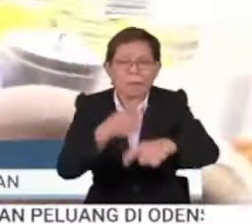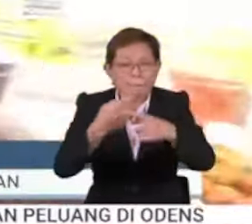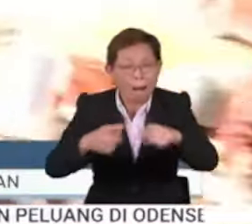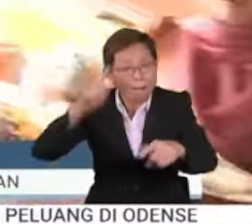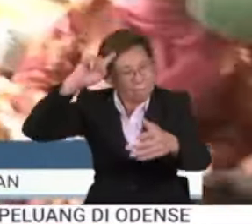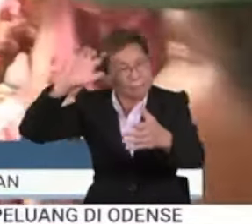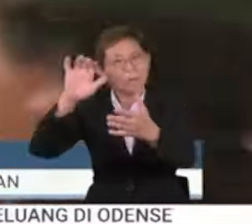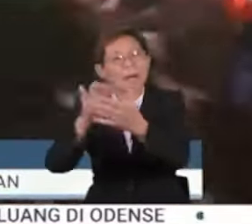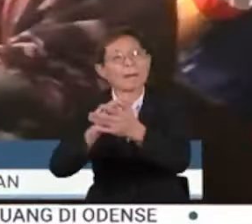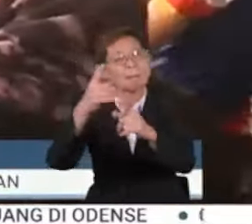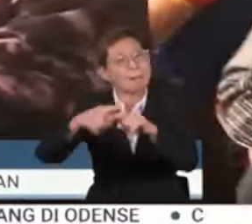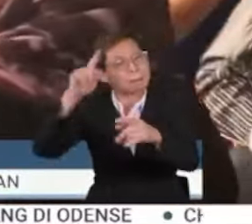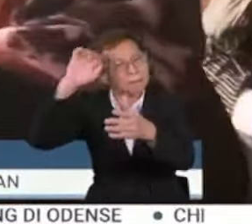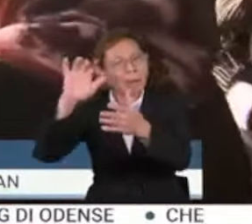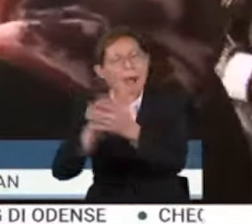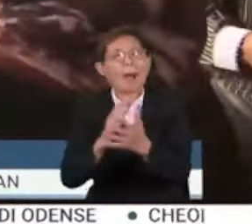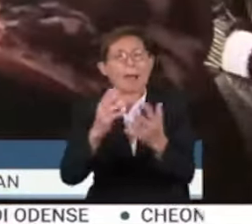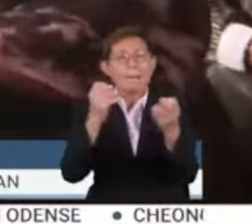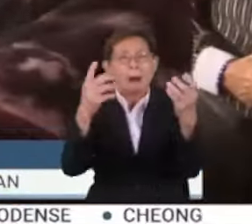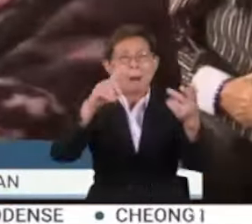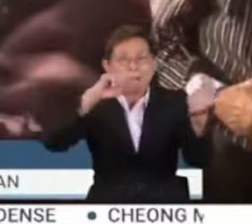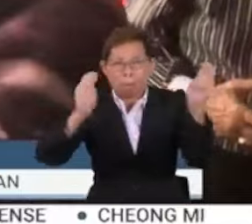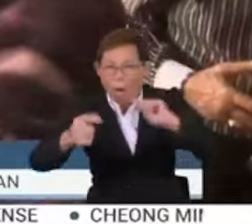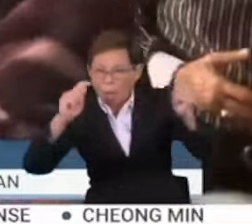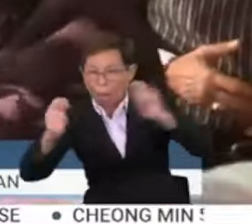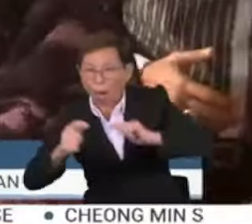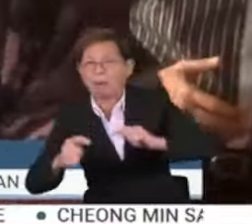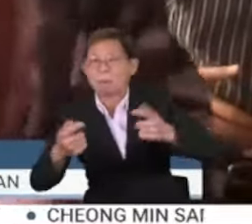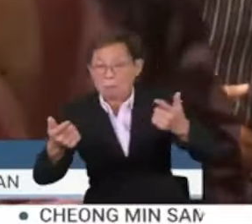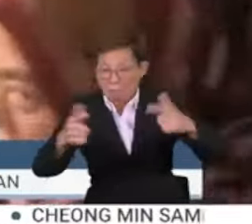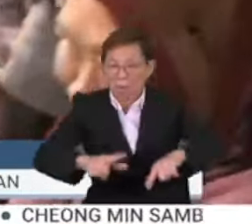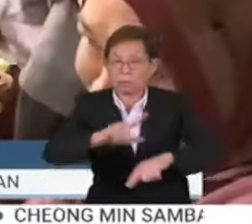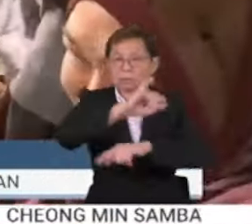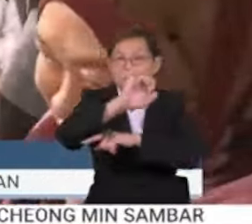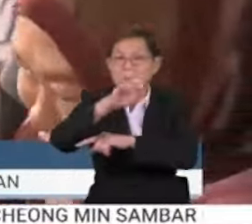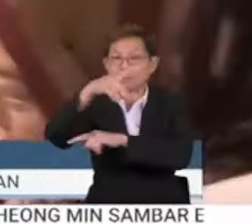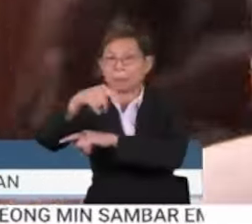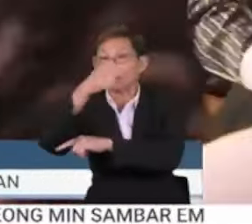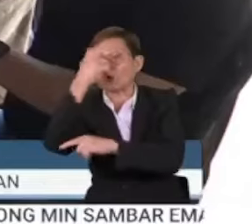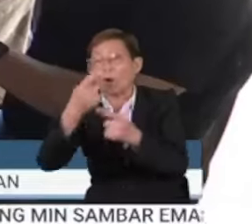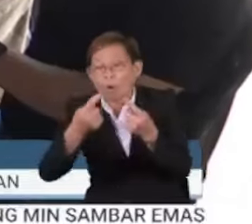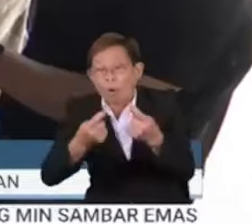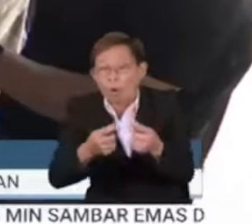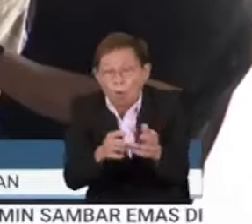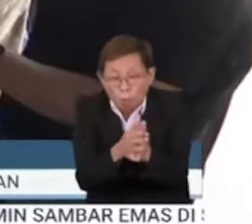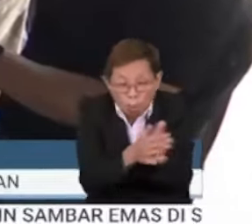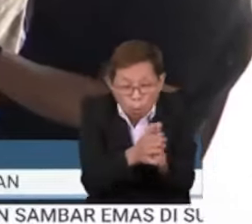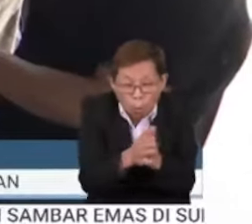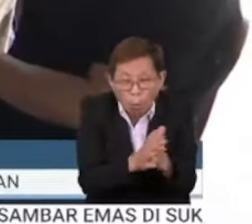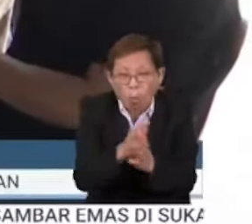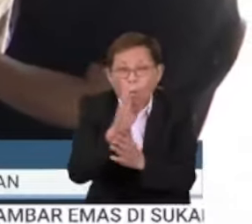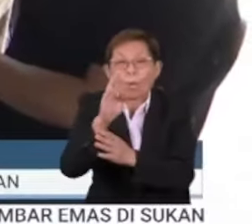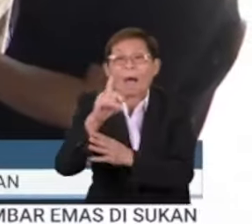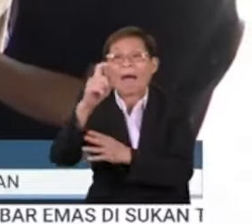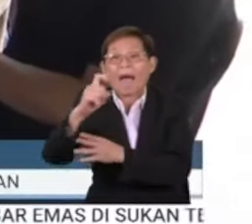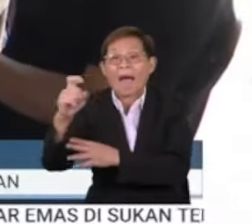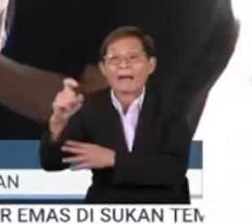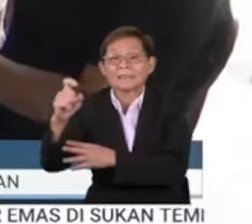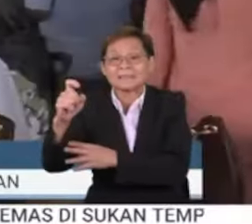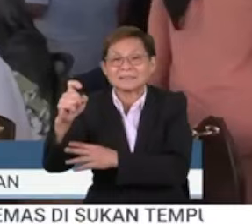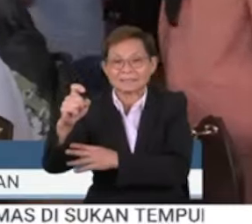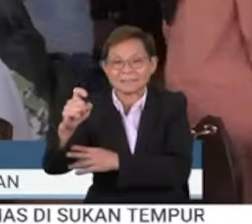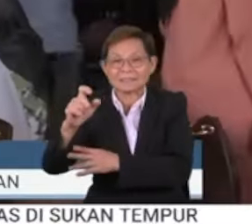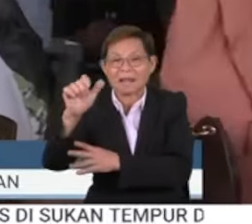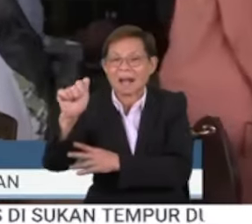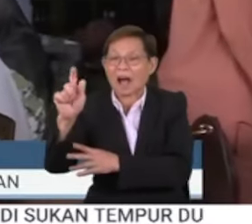Bagaimanapun, beliau percaya banyak perubahan yang sedang mengambil tempat di Jepak hasil usaha mantan adun kawasan itu, Allahyarham Datuk Talib